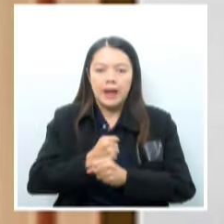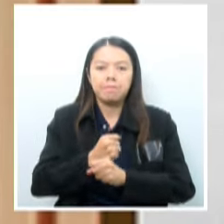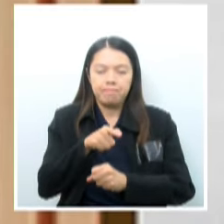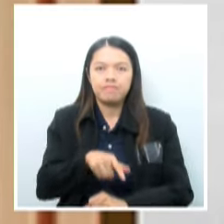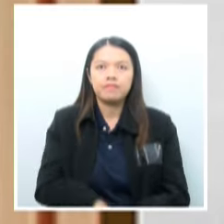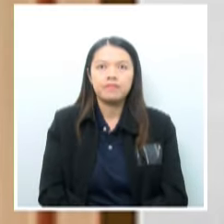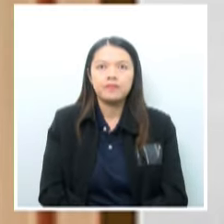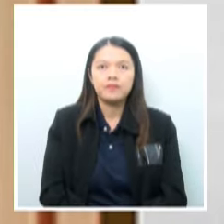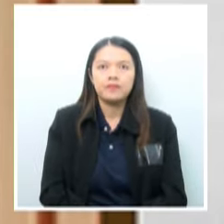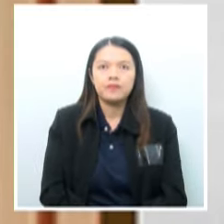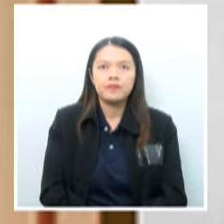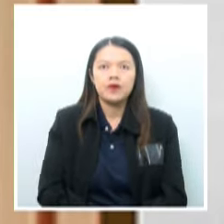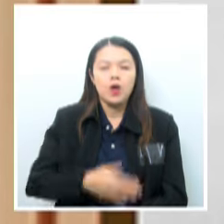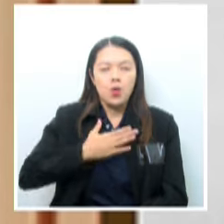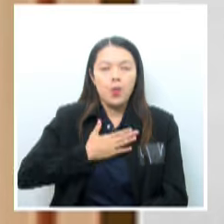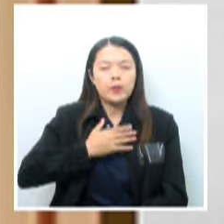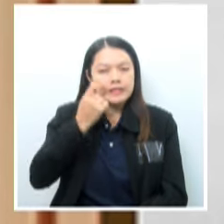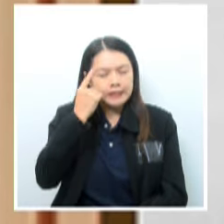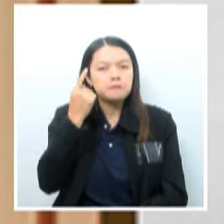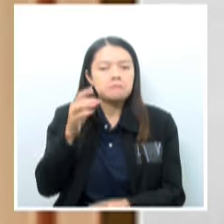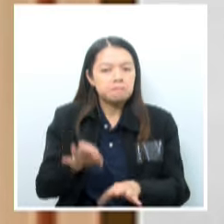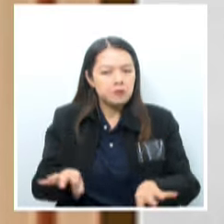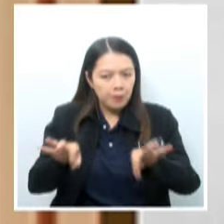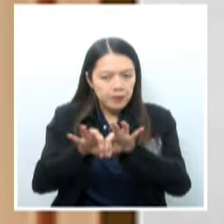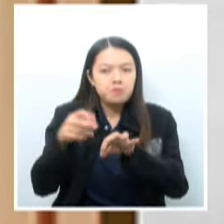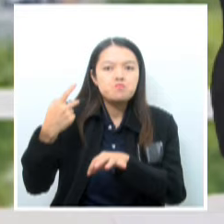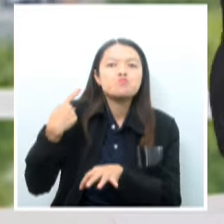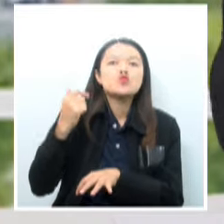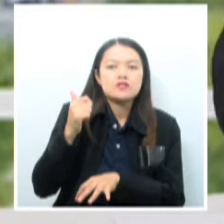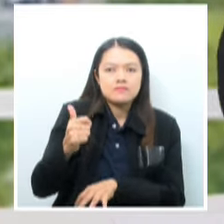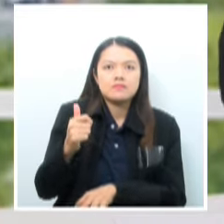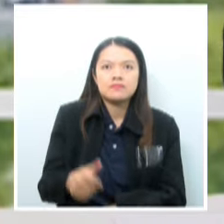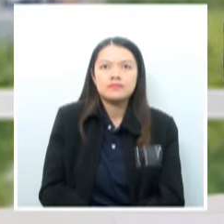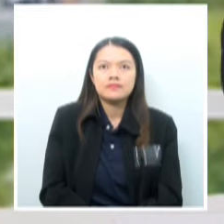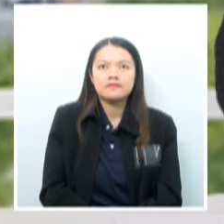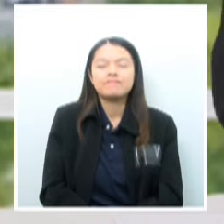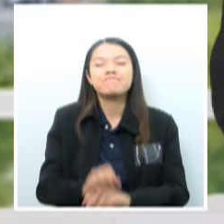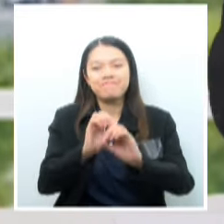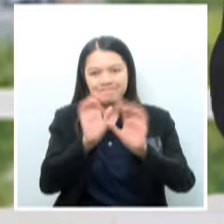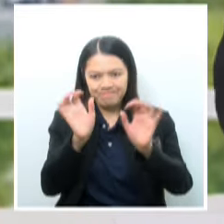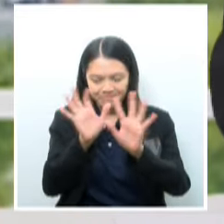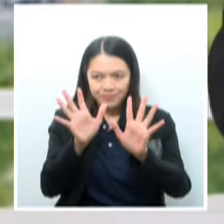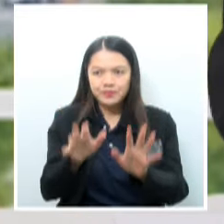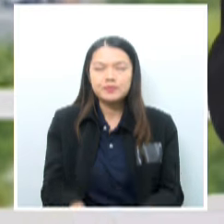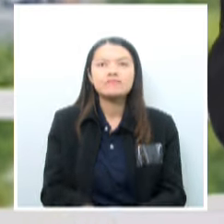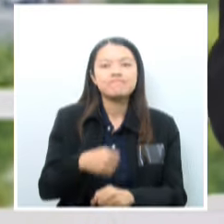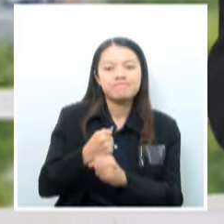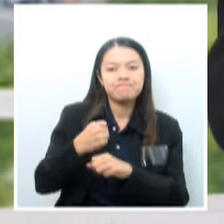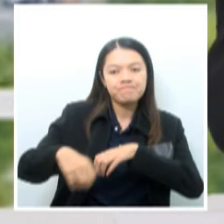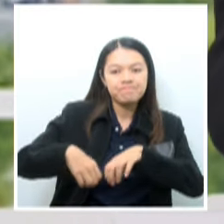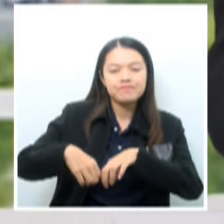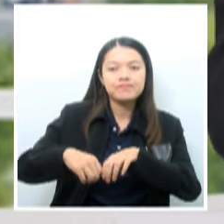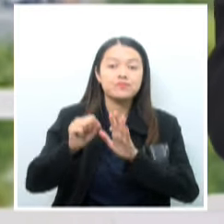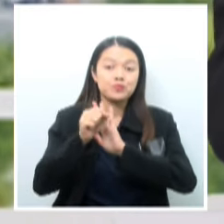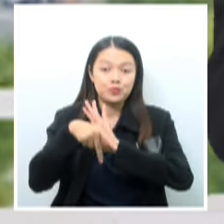อันนี้คือสิ่งที่ผมเห็นว่าน่าจะมีความชัดเจนที่สุดครับ ก็ชัดเจนที่สุดนะคะสำหรับการดำเนินการของสุพรรณบุรี